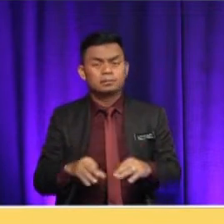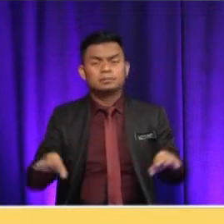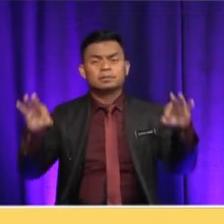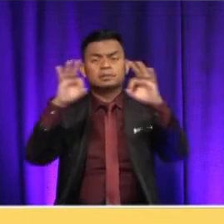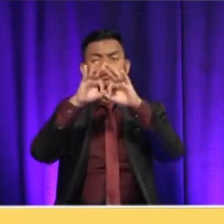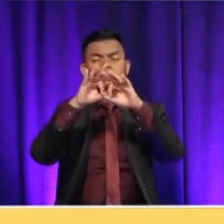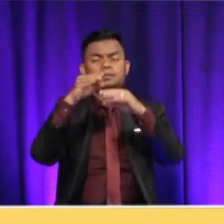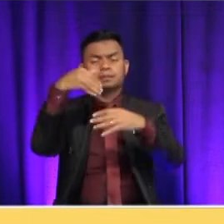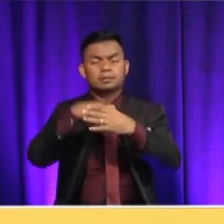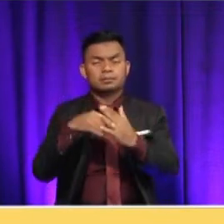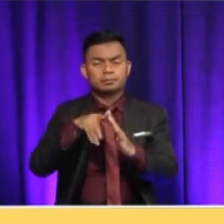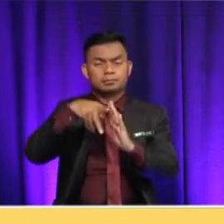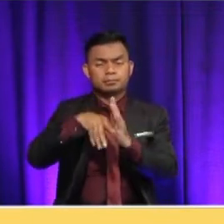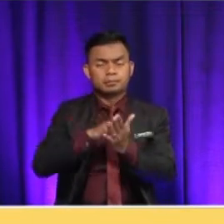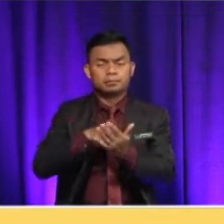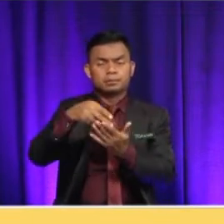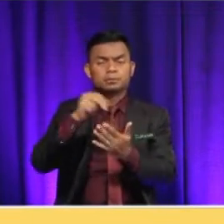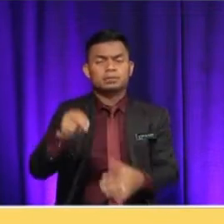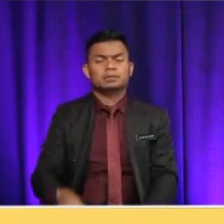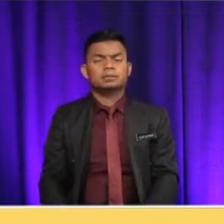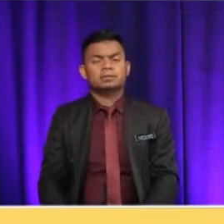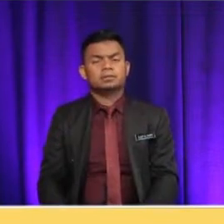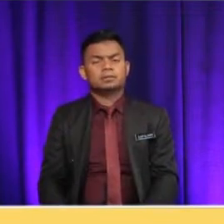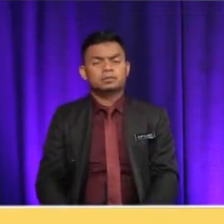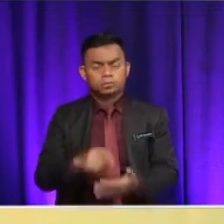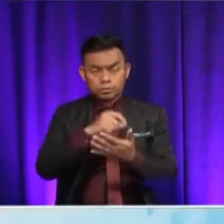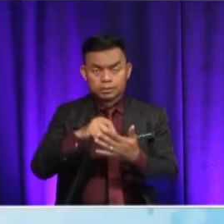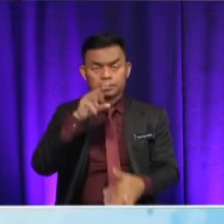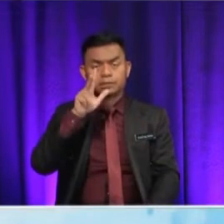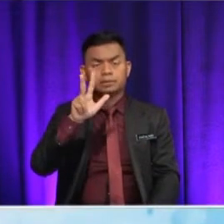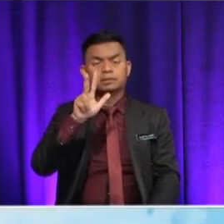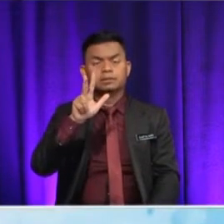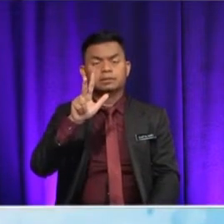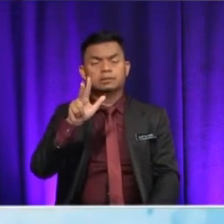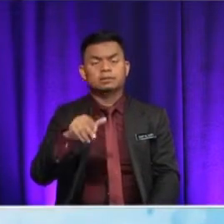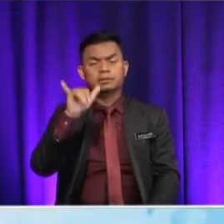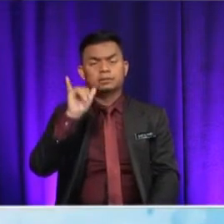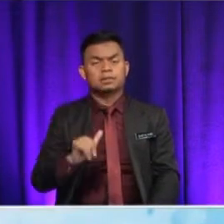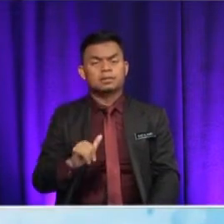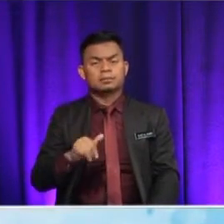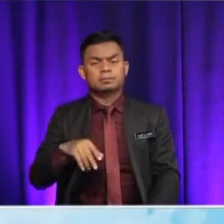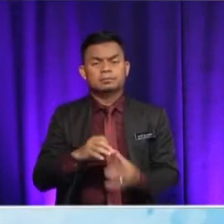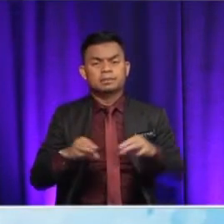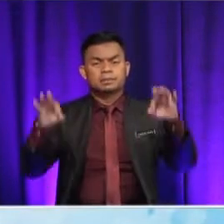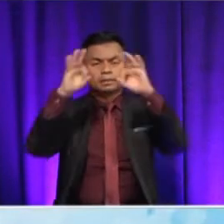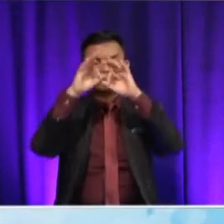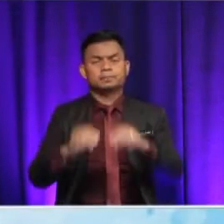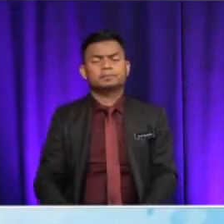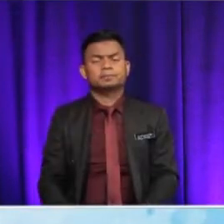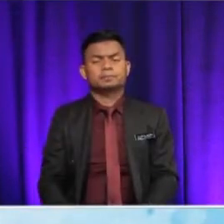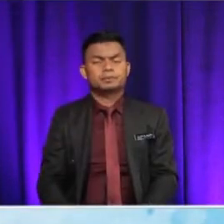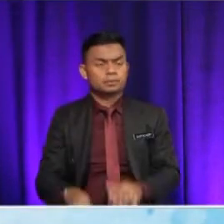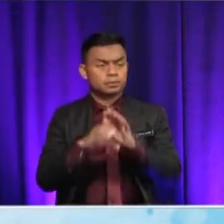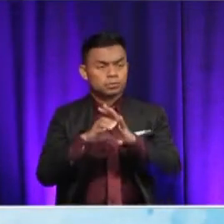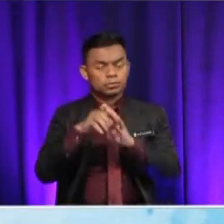3 aspek penting dalam pemasangan bekalan air di rumah kediaman. Okey, ini adalah soalan, contoh soalan SPM